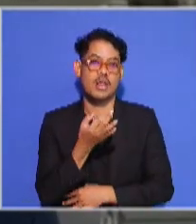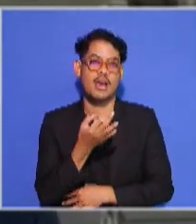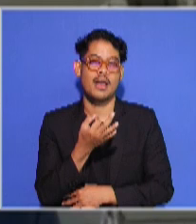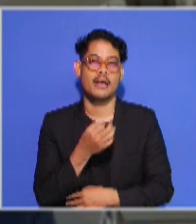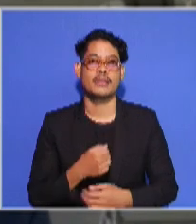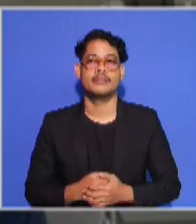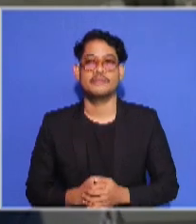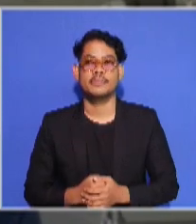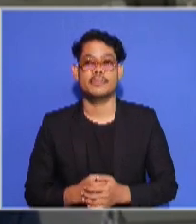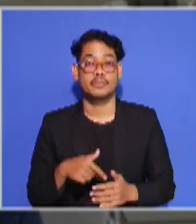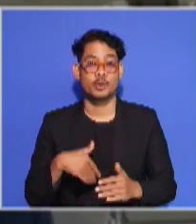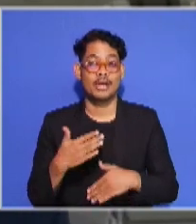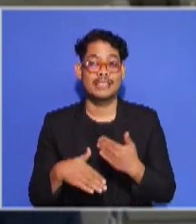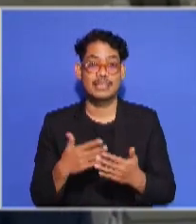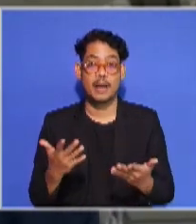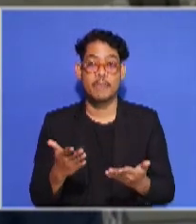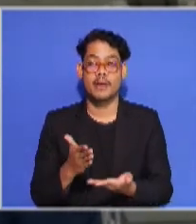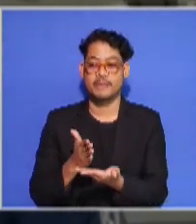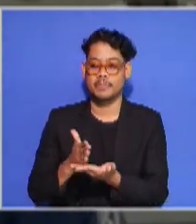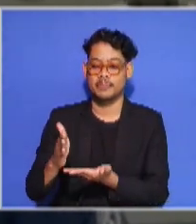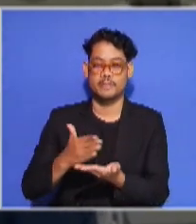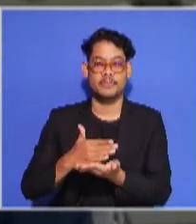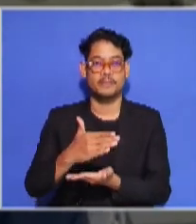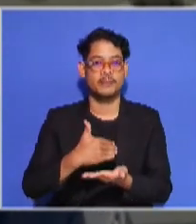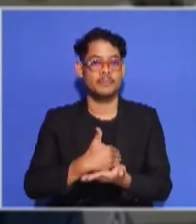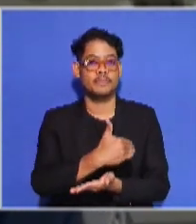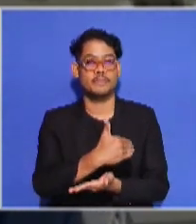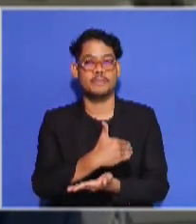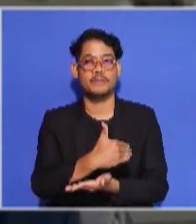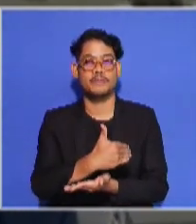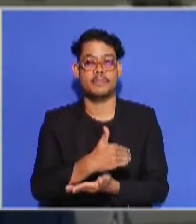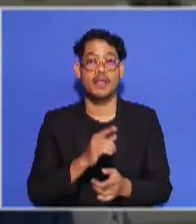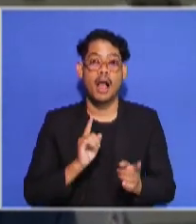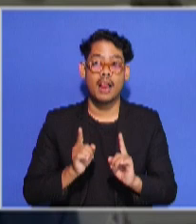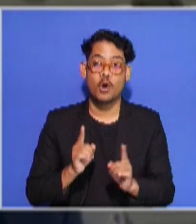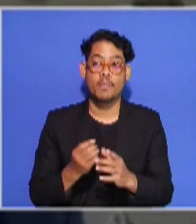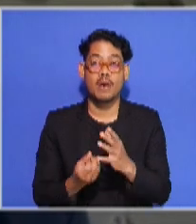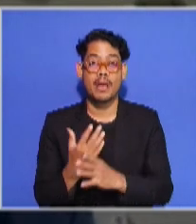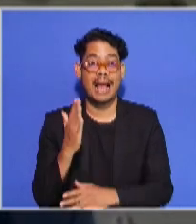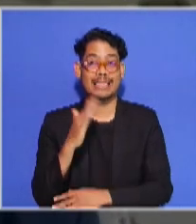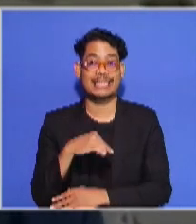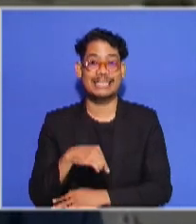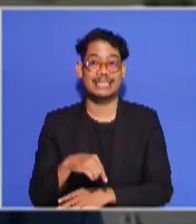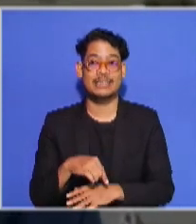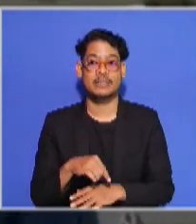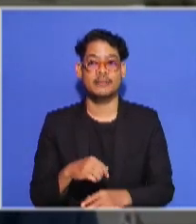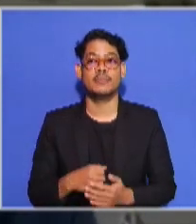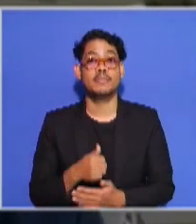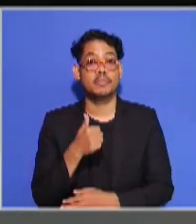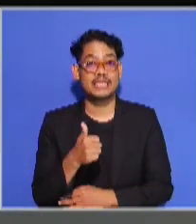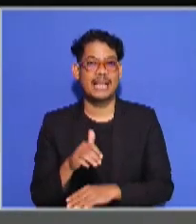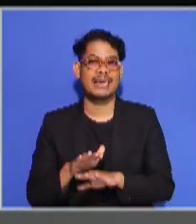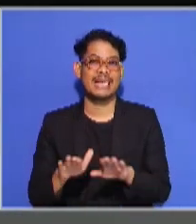765337. Ini kalau saya terlambat, mungkin kita nanti lihat perkembangannya hari ini berapa dapatnya, nanti kita sesuaikan